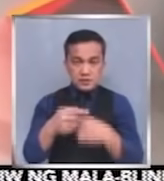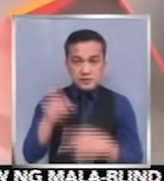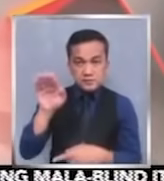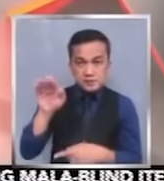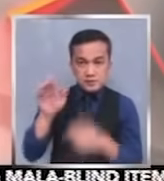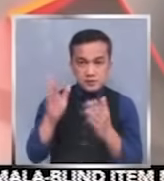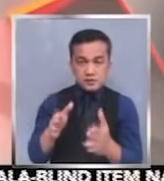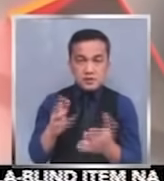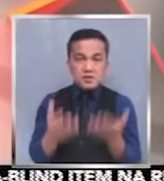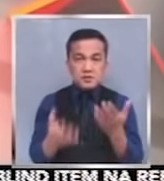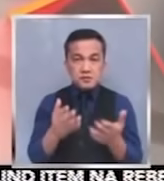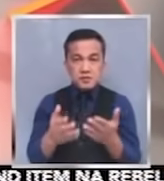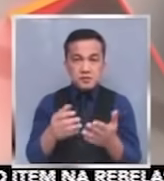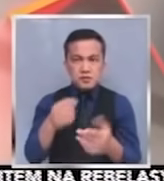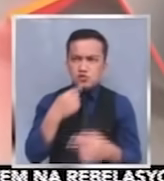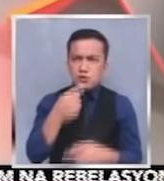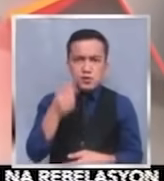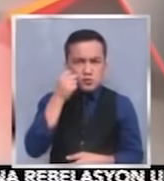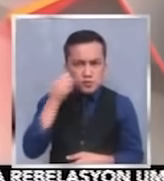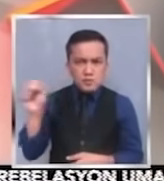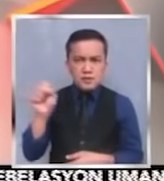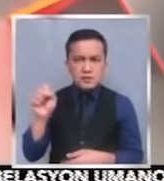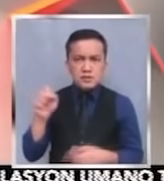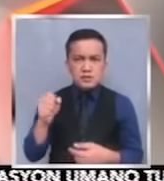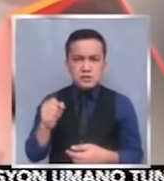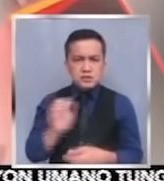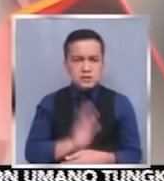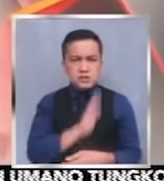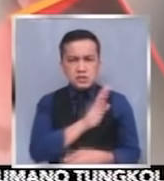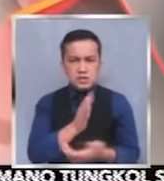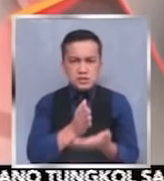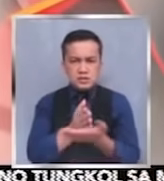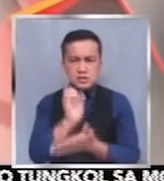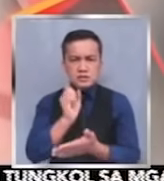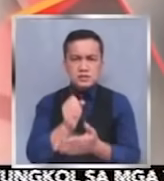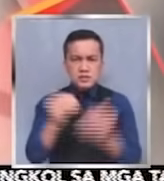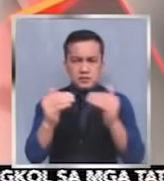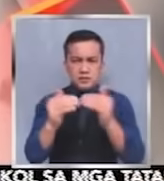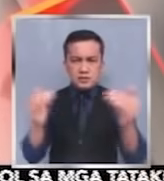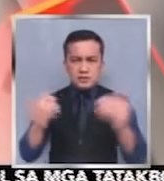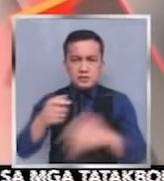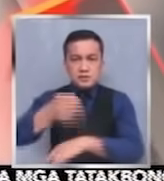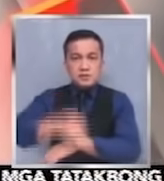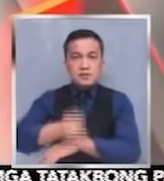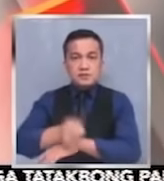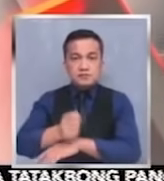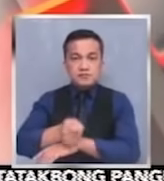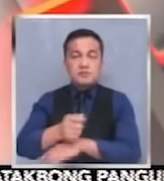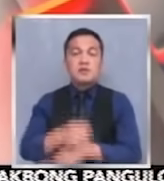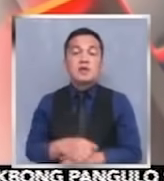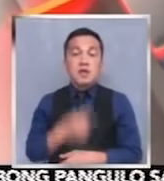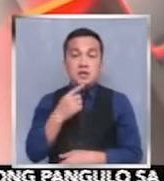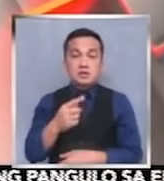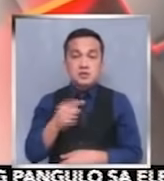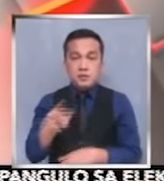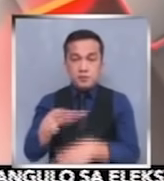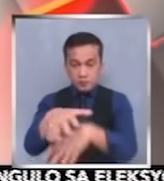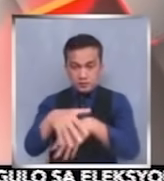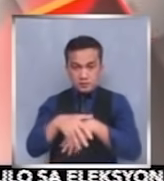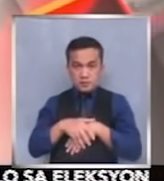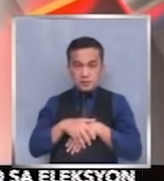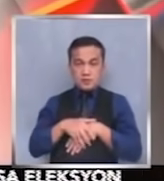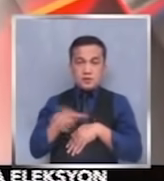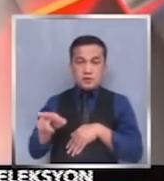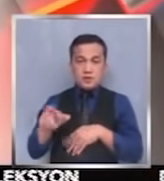posibleng lumabag daw sa kanilang karapatan sa patas na pagdinig. Hiniling din nilang mag-inhibit ang mga miyembro ng